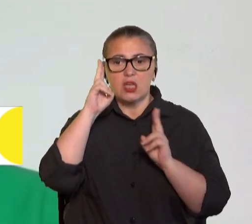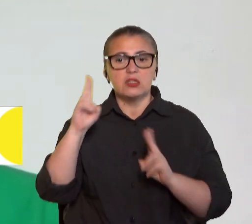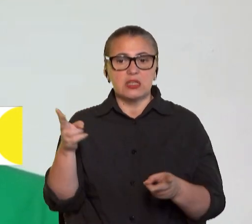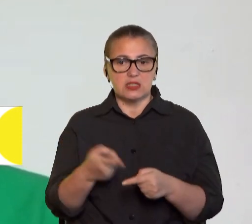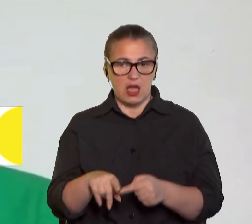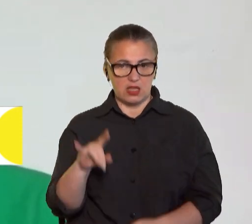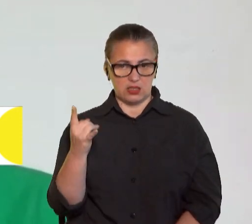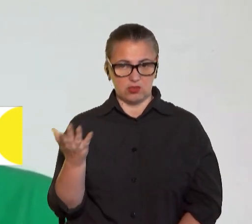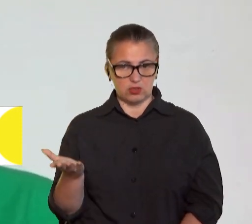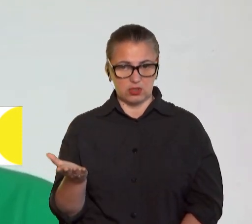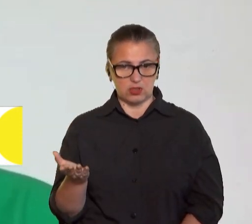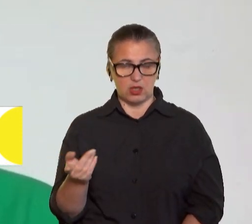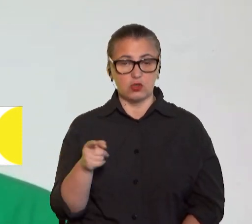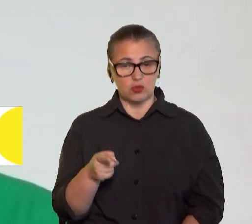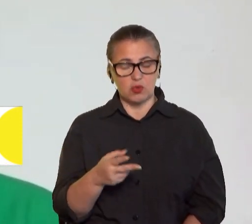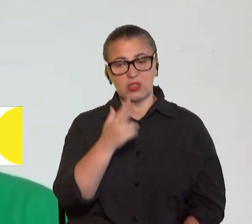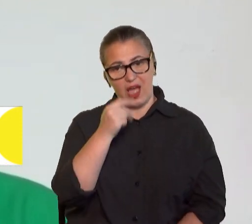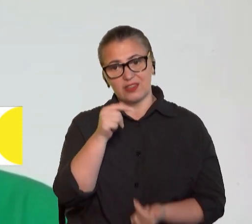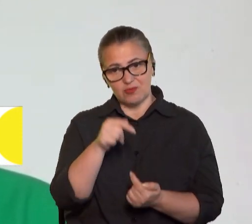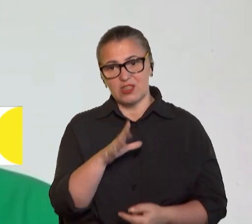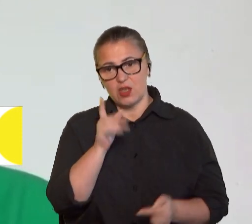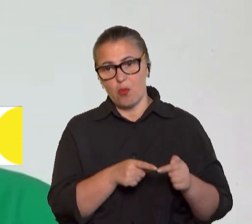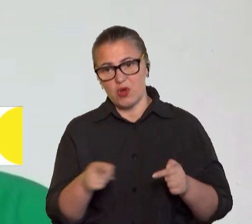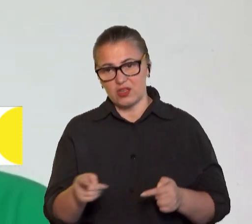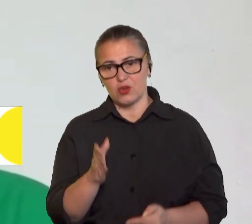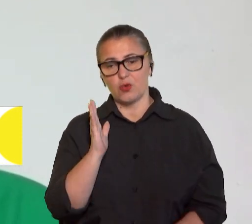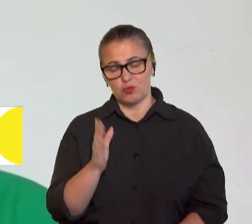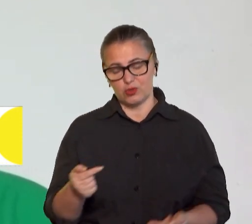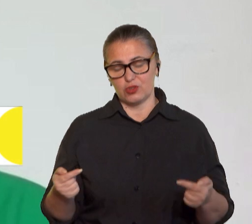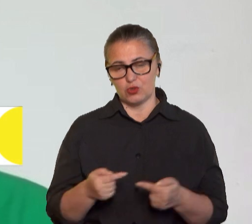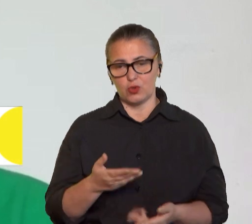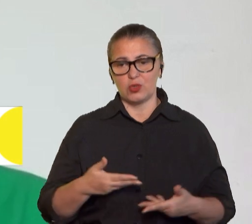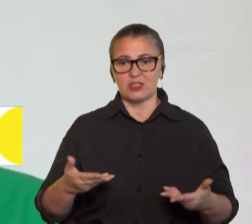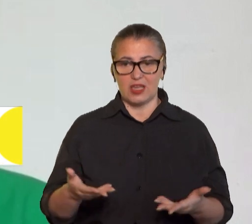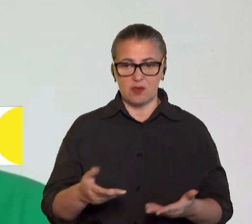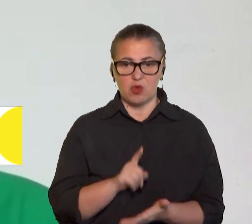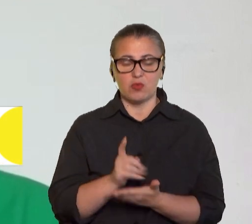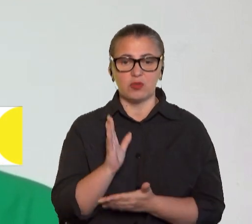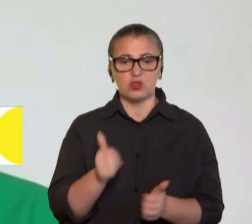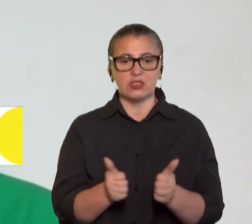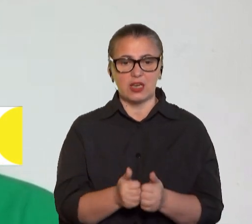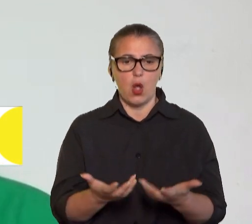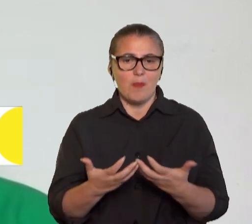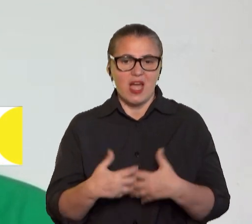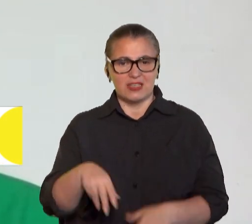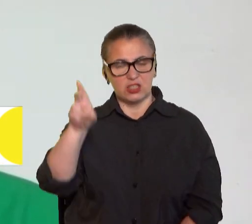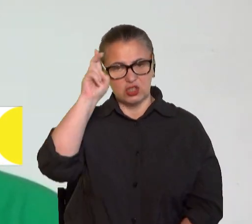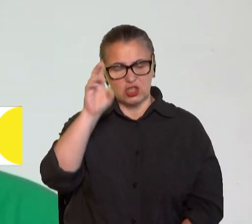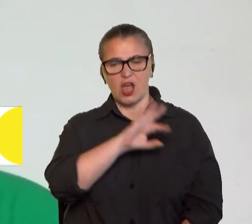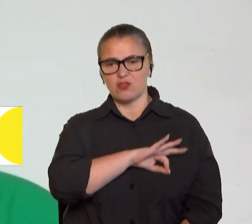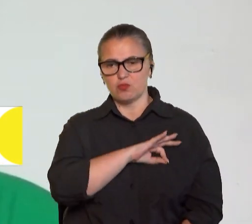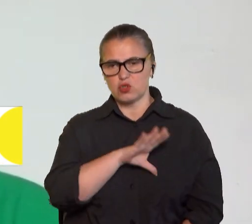дитину. Тому в них адаптаційний період буде однозначно, і ми маємо бути поруч. Механізми державні, правові,